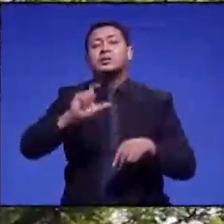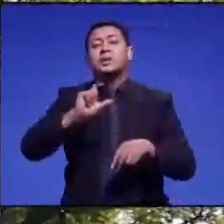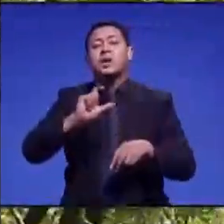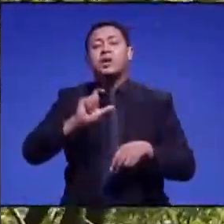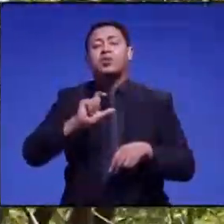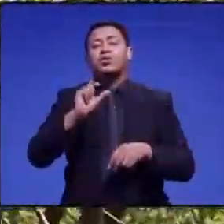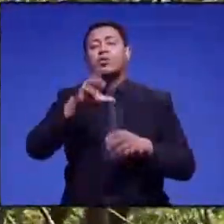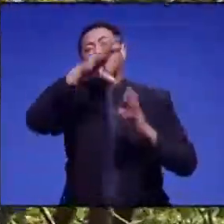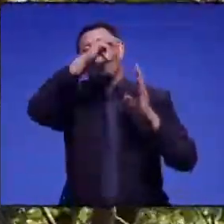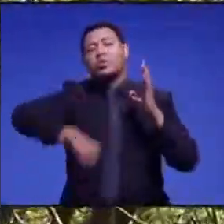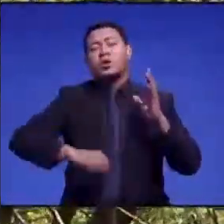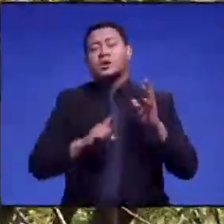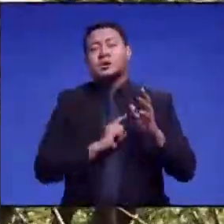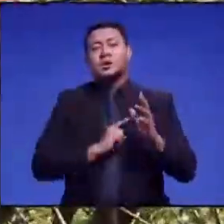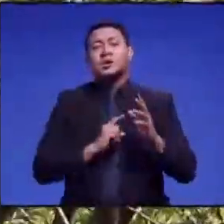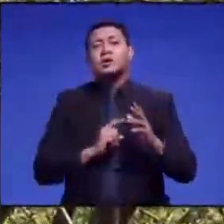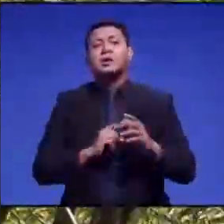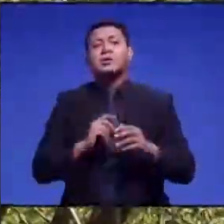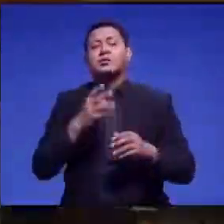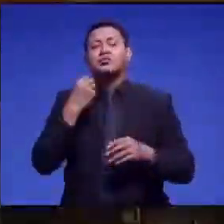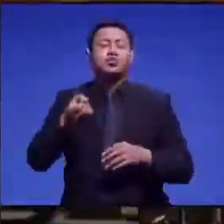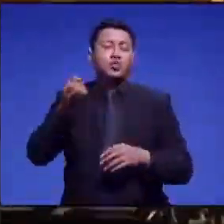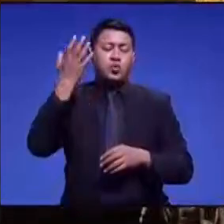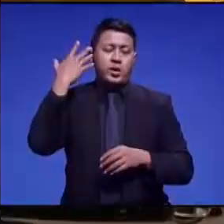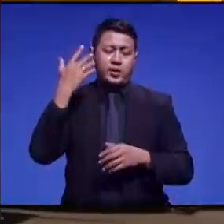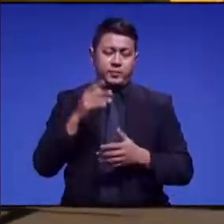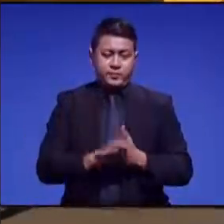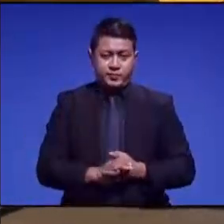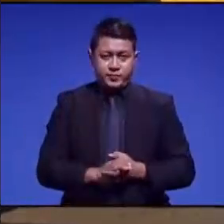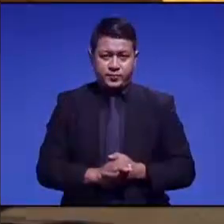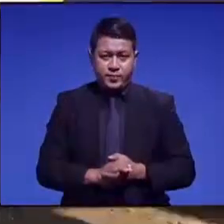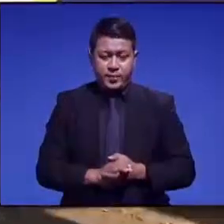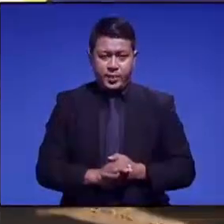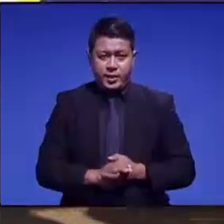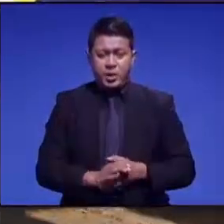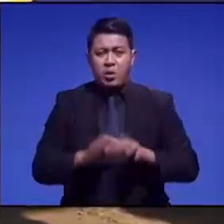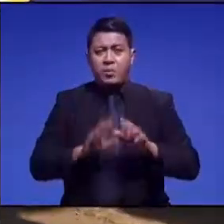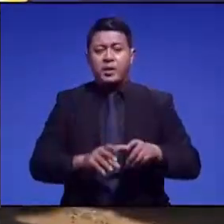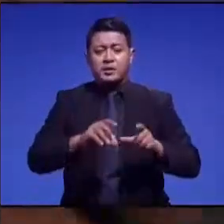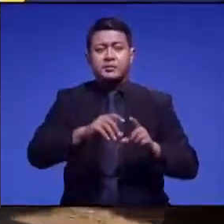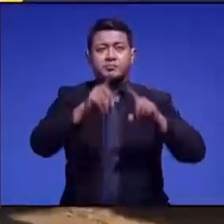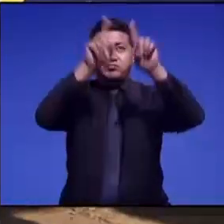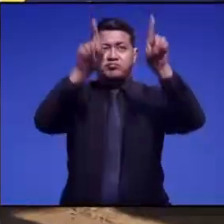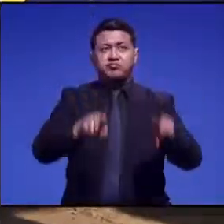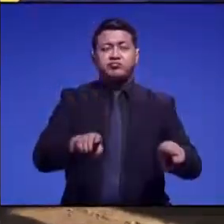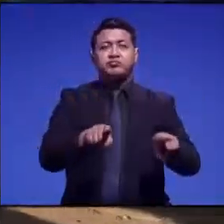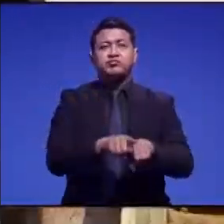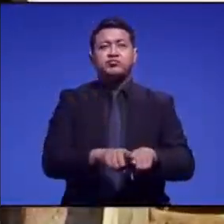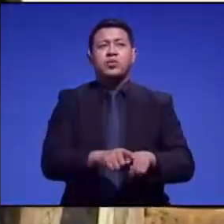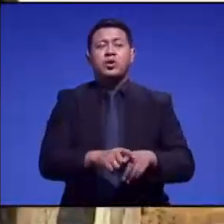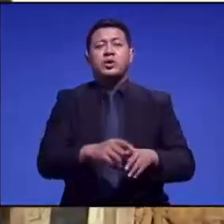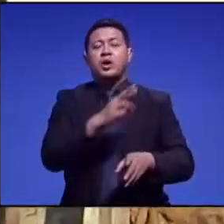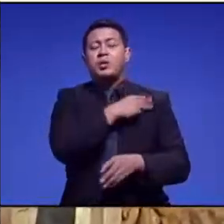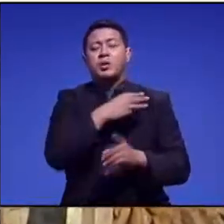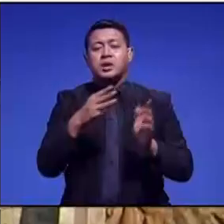untuk menurunkan sendiri APK-nya tidak digubris. Muhammad Bakri melaporkan banyak APK peserta pilkada di